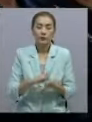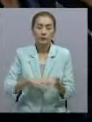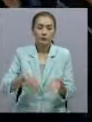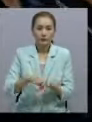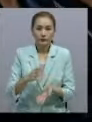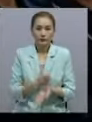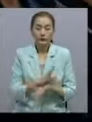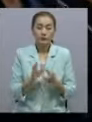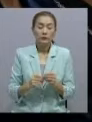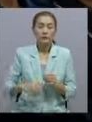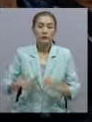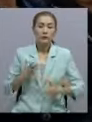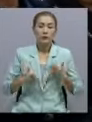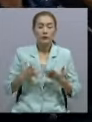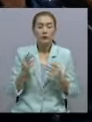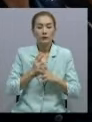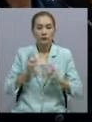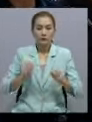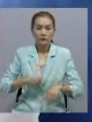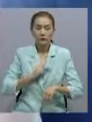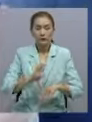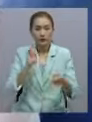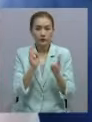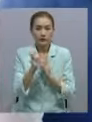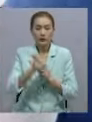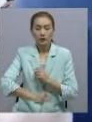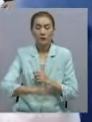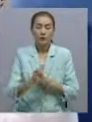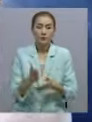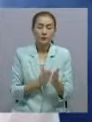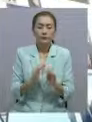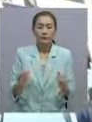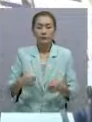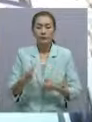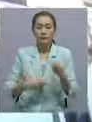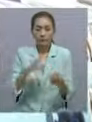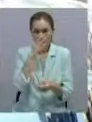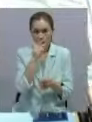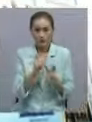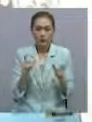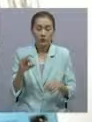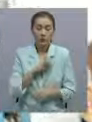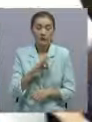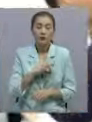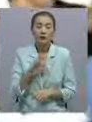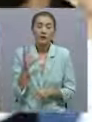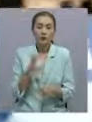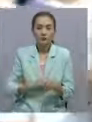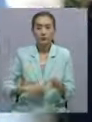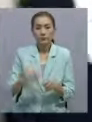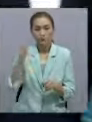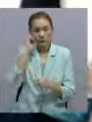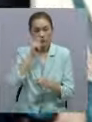қатысты. Шығармашылық шабытымен ерен еңбегімен танылған ұстаздың ғұмыры ұрпағына өнеге. Мектепте қолданған құндызаттары